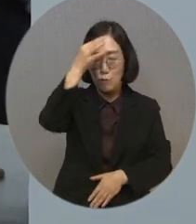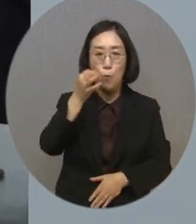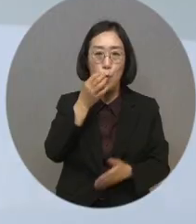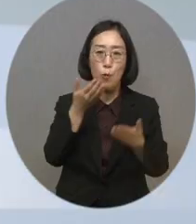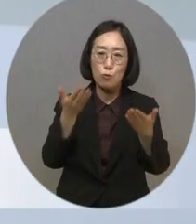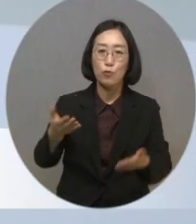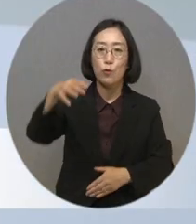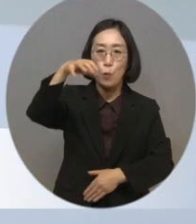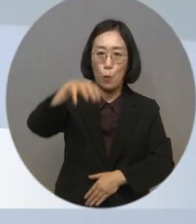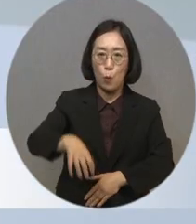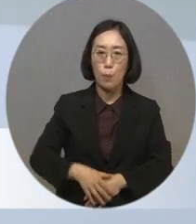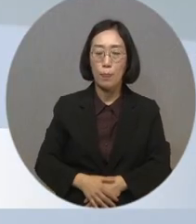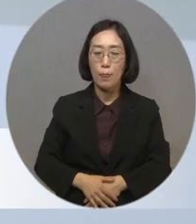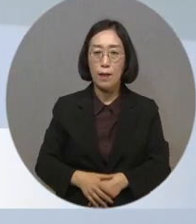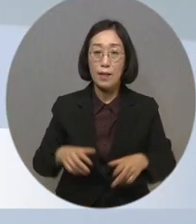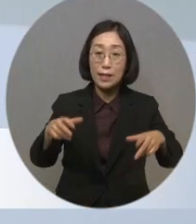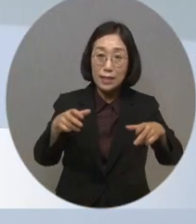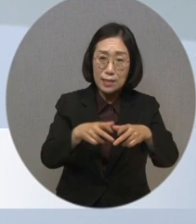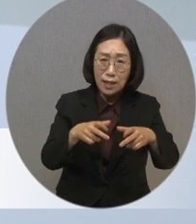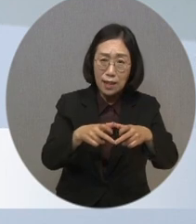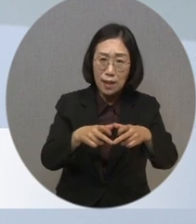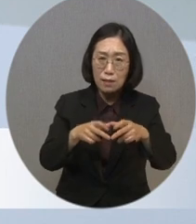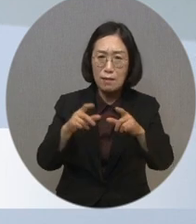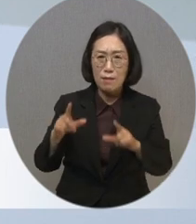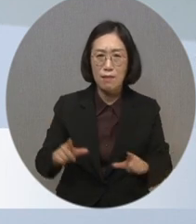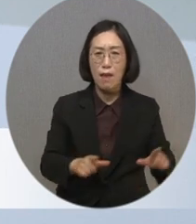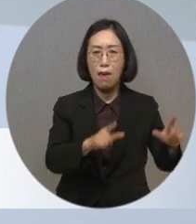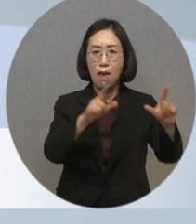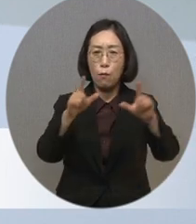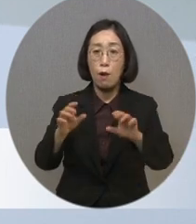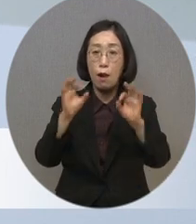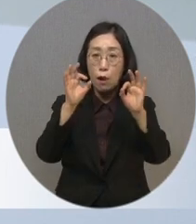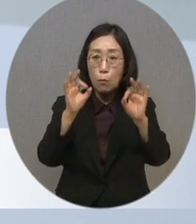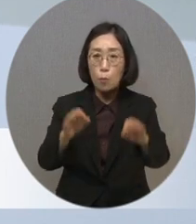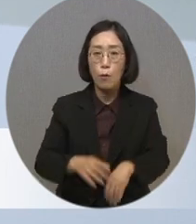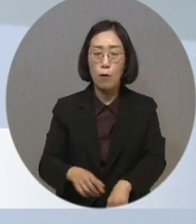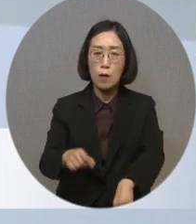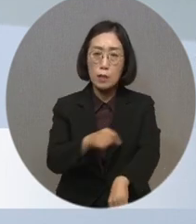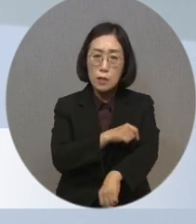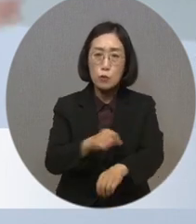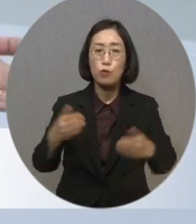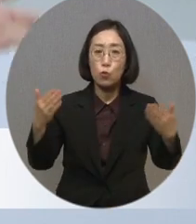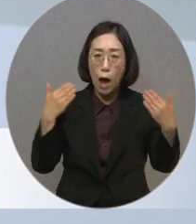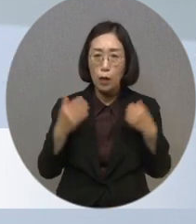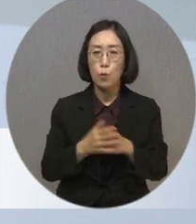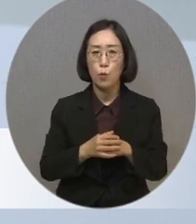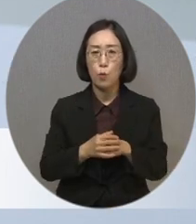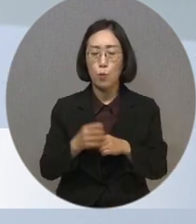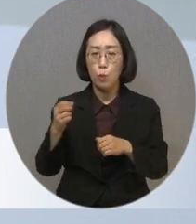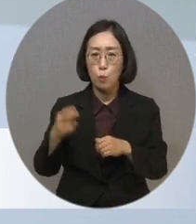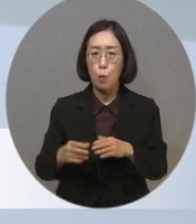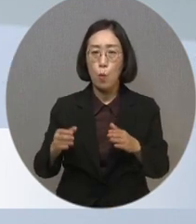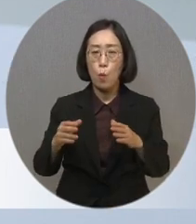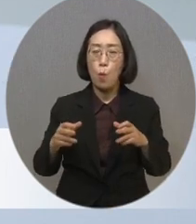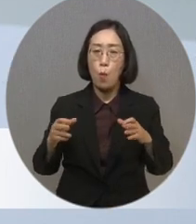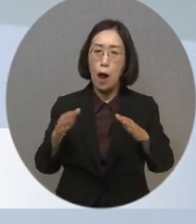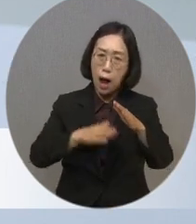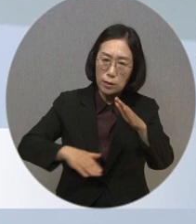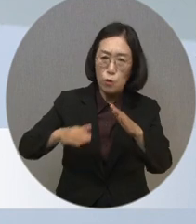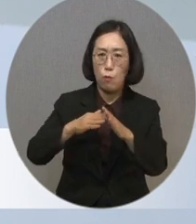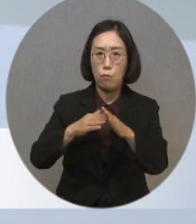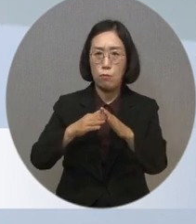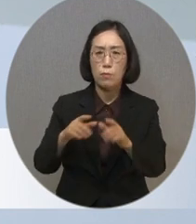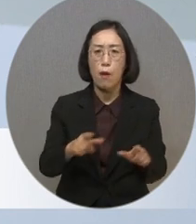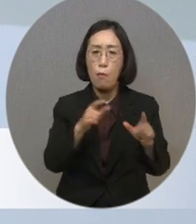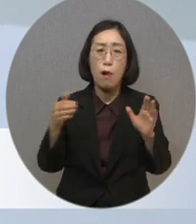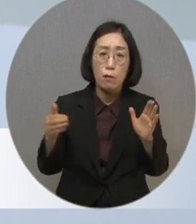받았습니다 장애인들의 일상을 보면 어 특수학교 일반학교 장애인 과정을 다 지나고 난